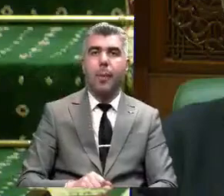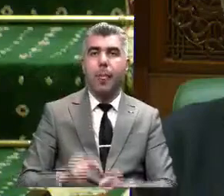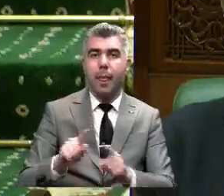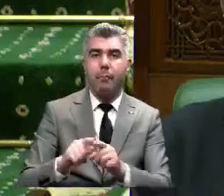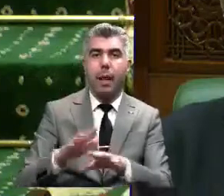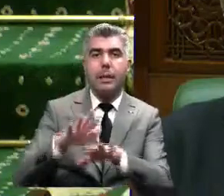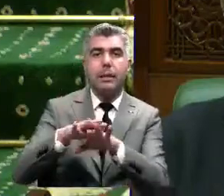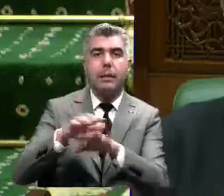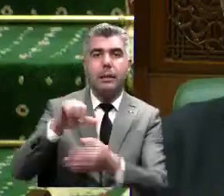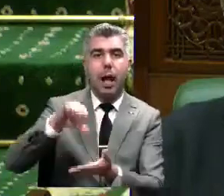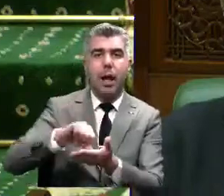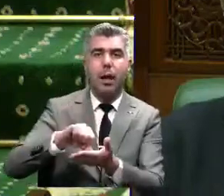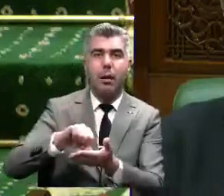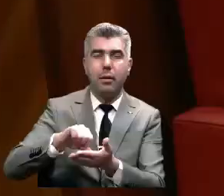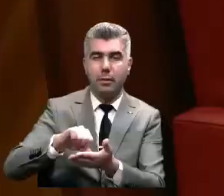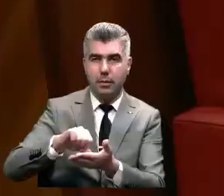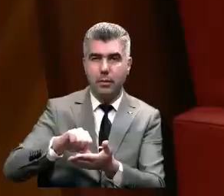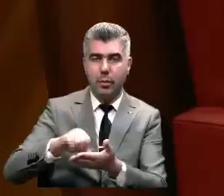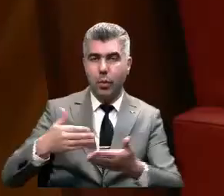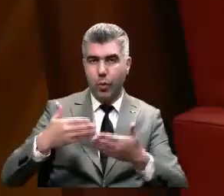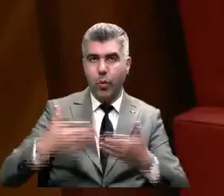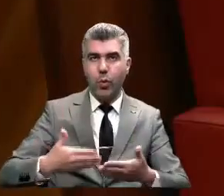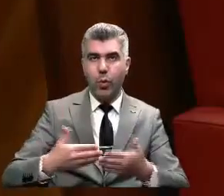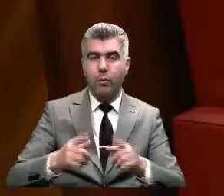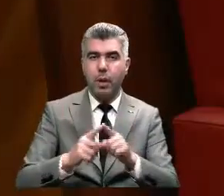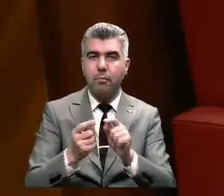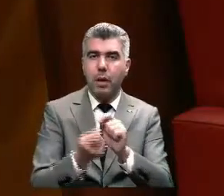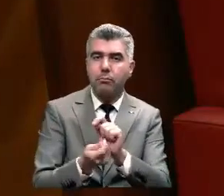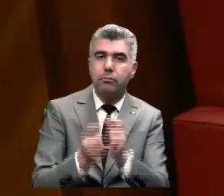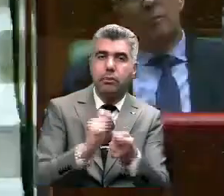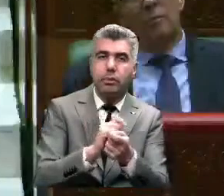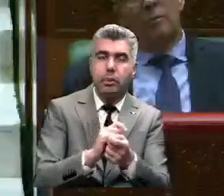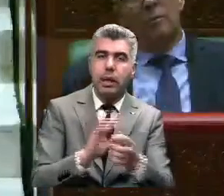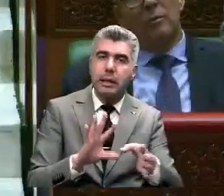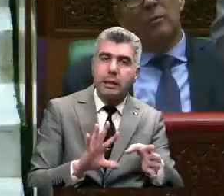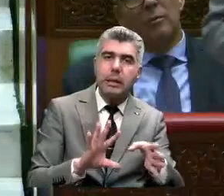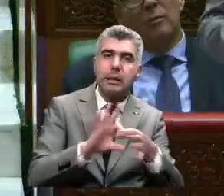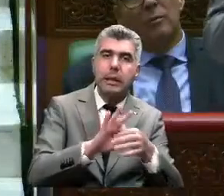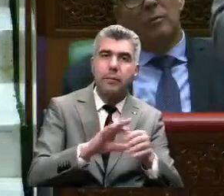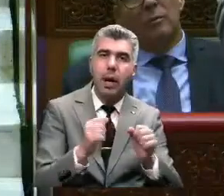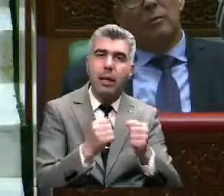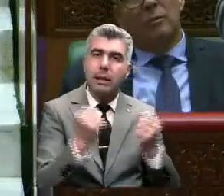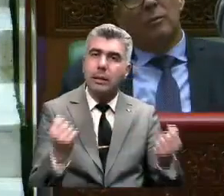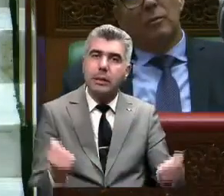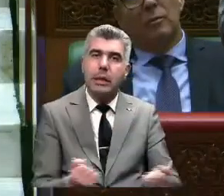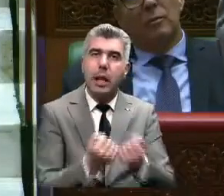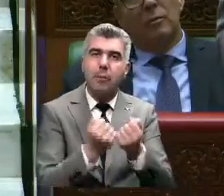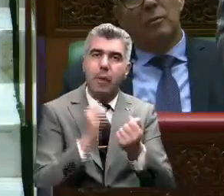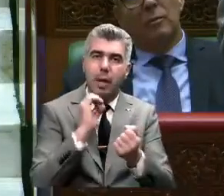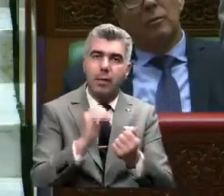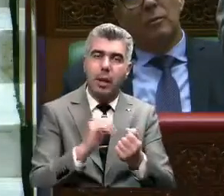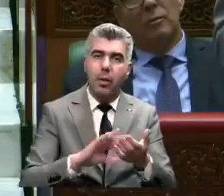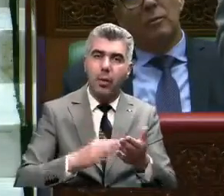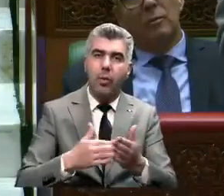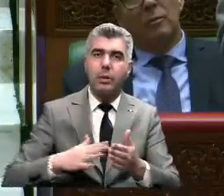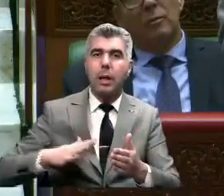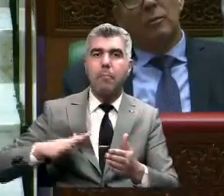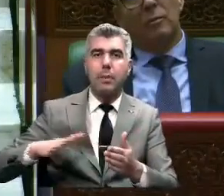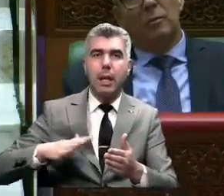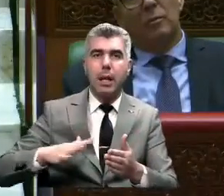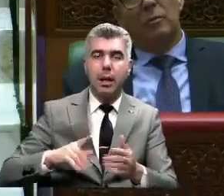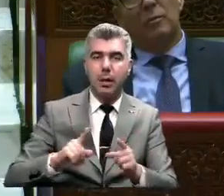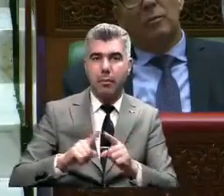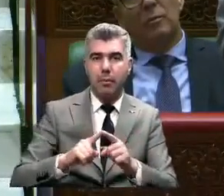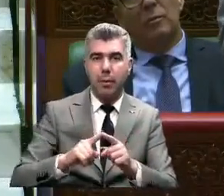مدينه سلا اليوم تتشعر واحد التحول بالاتفاقيه ديال التنميه ديال المدينه. فالعقد